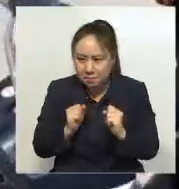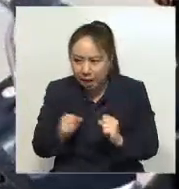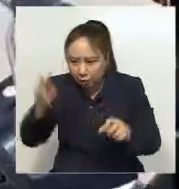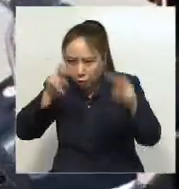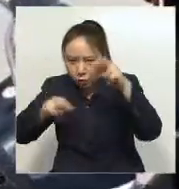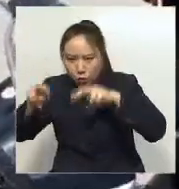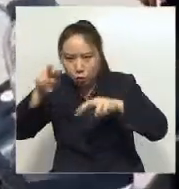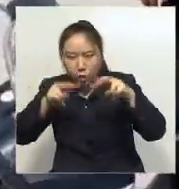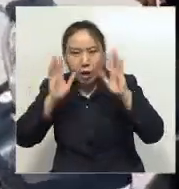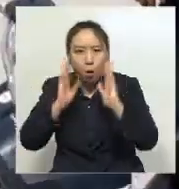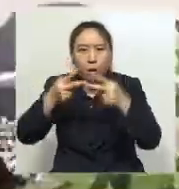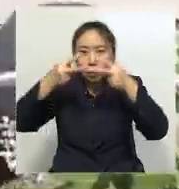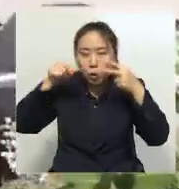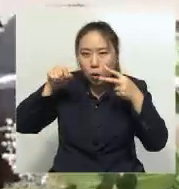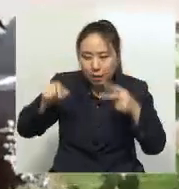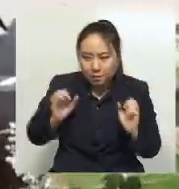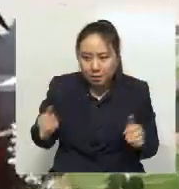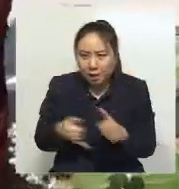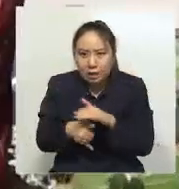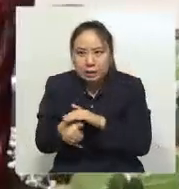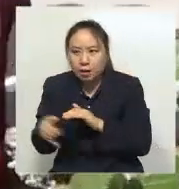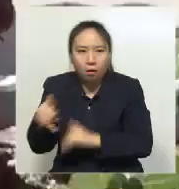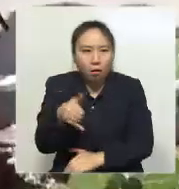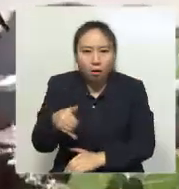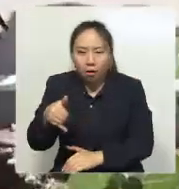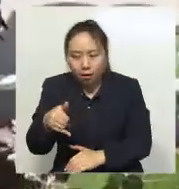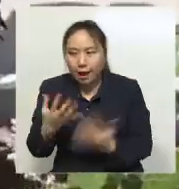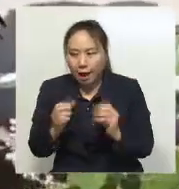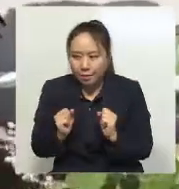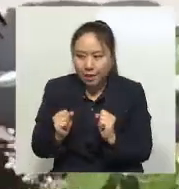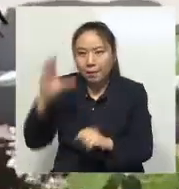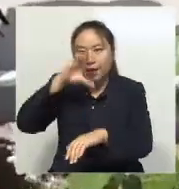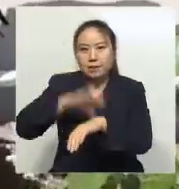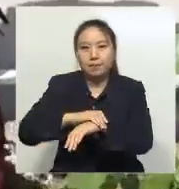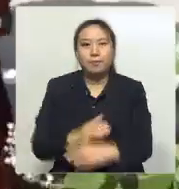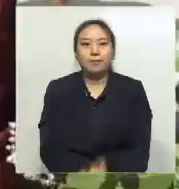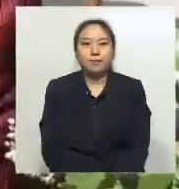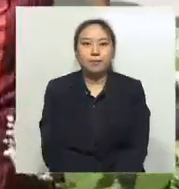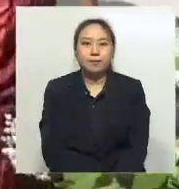ที่ผู้ก่อเหตุและการดำเนินการก็เป็นไปอย่างเข้มงวดเพื่อติดตามคนร้ายค่ะ